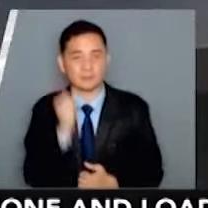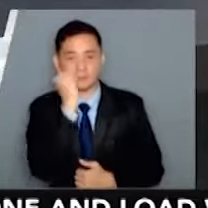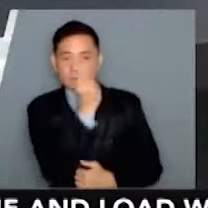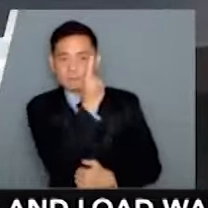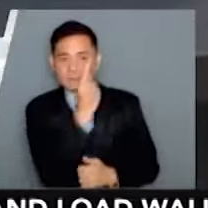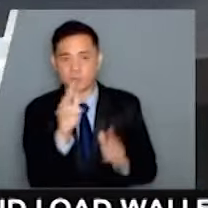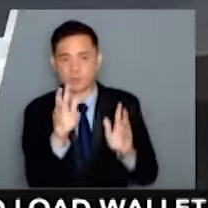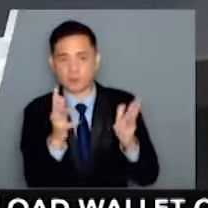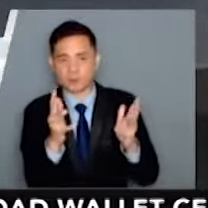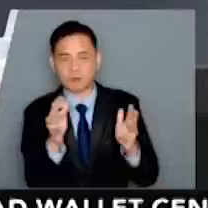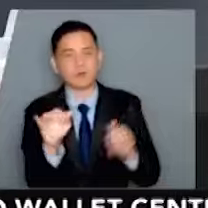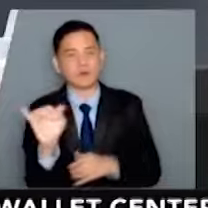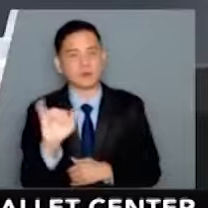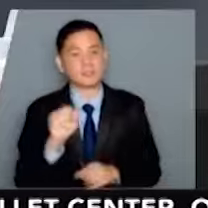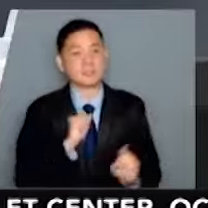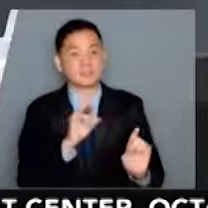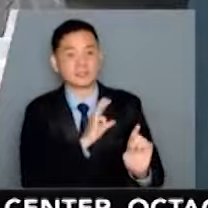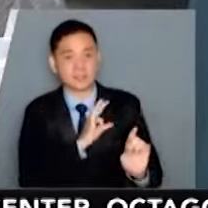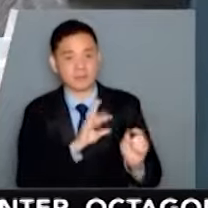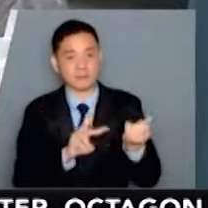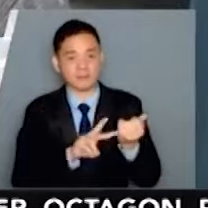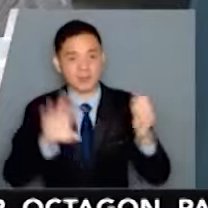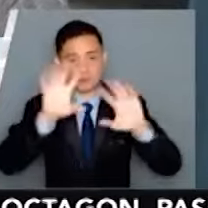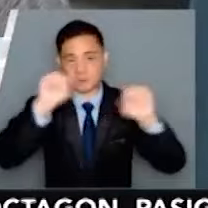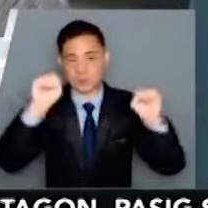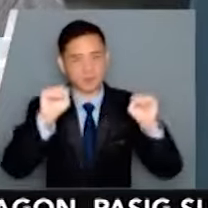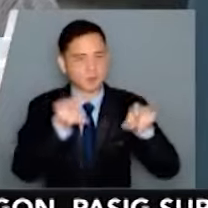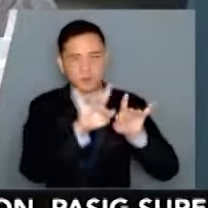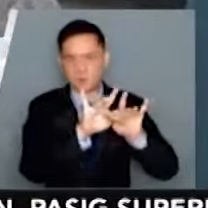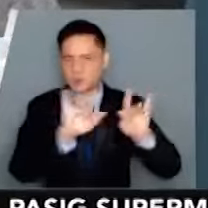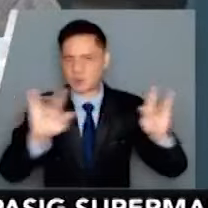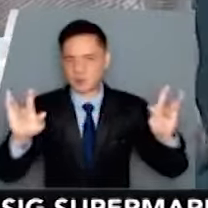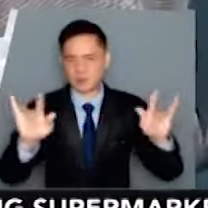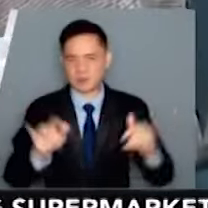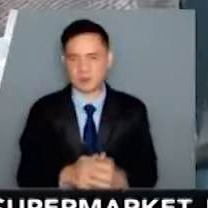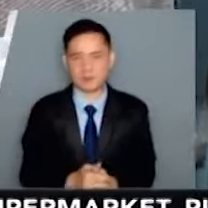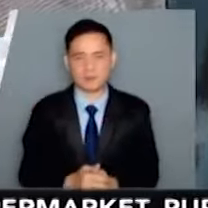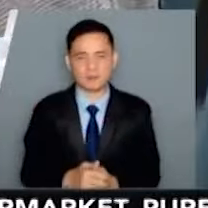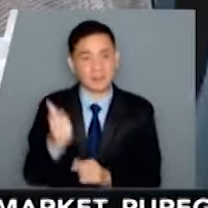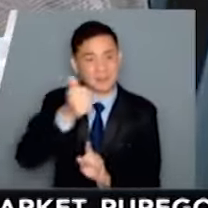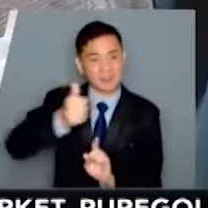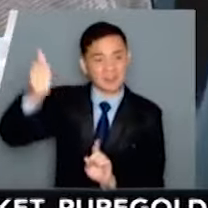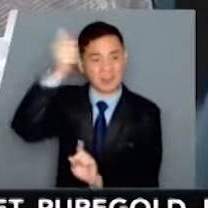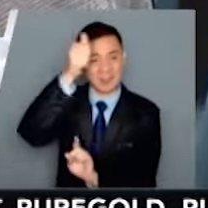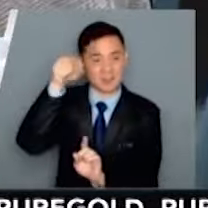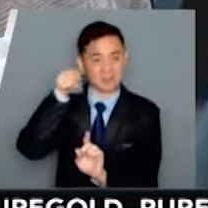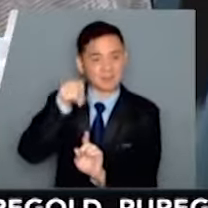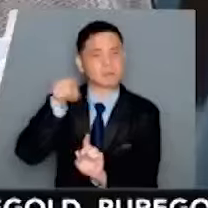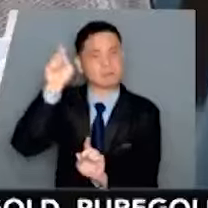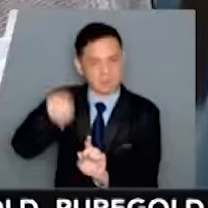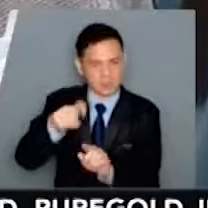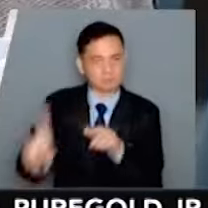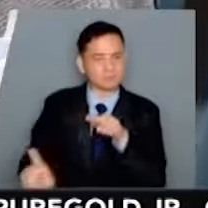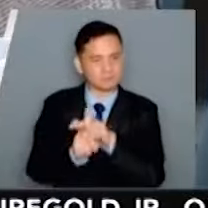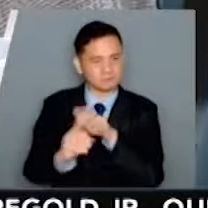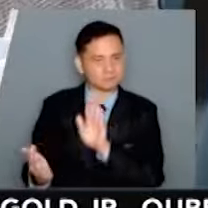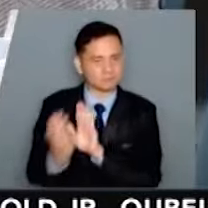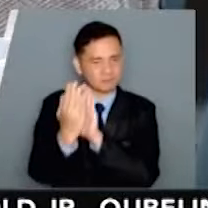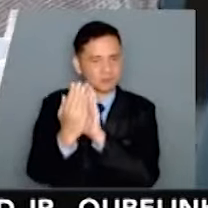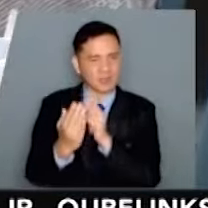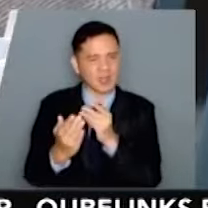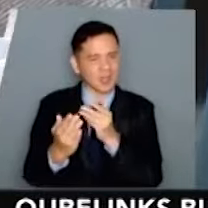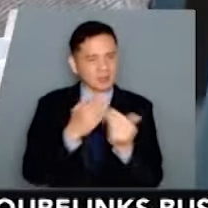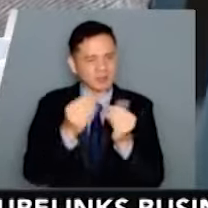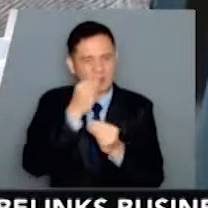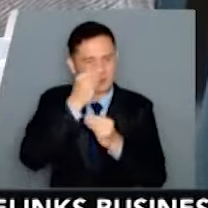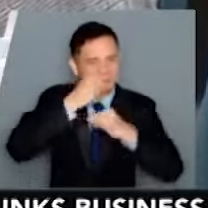ng OVP na dumalo sa pagdinig. The head of agency should be present. And I do not care even if she is the vice president. Madam